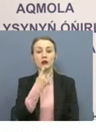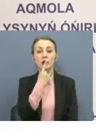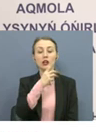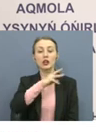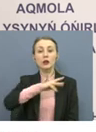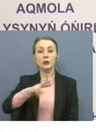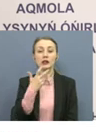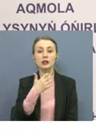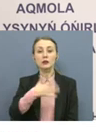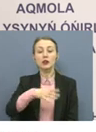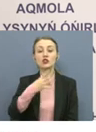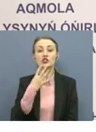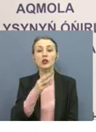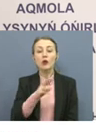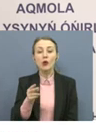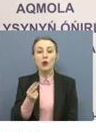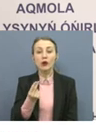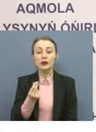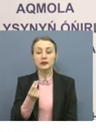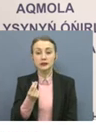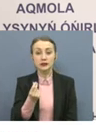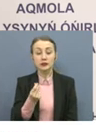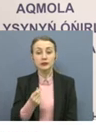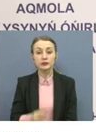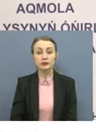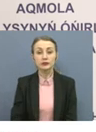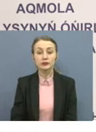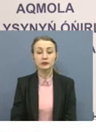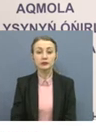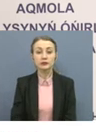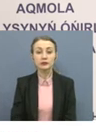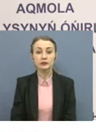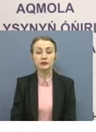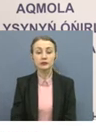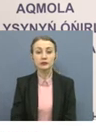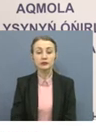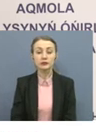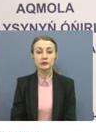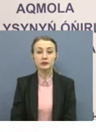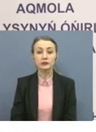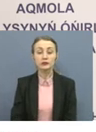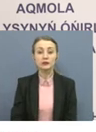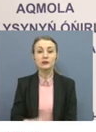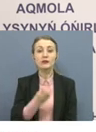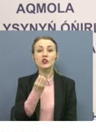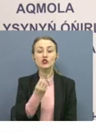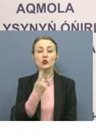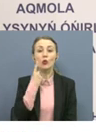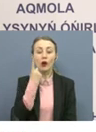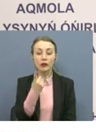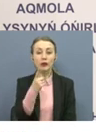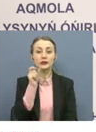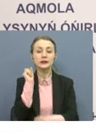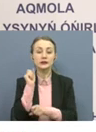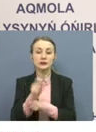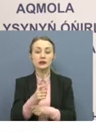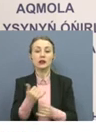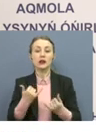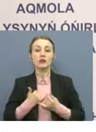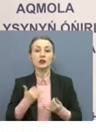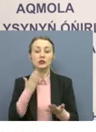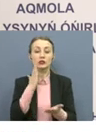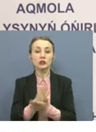қамту және су құбыр жүйелерінің жабдықтау жұмыстары атқарылды. Бұл жобалар республика және облыс бюджетіне қаржыландырылып, жалпы көлемі